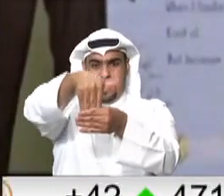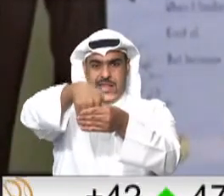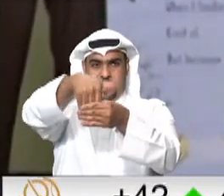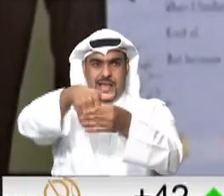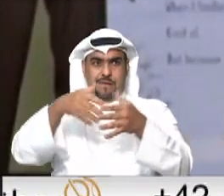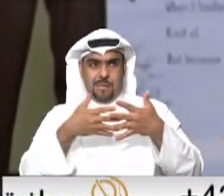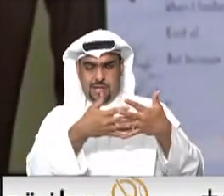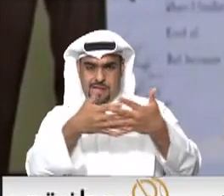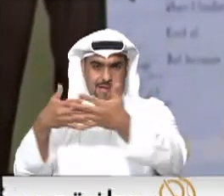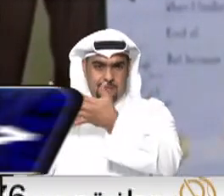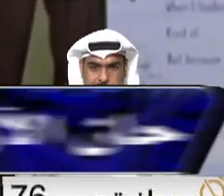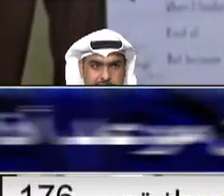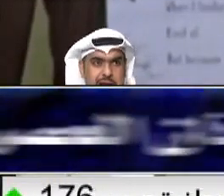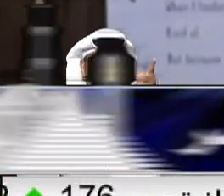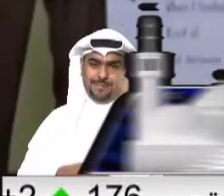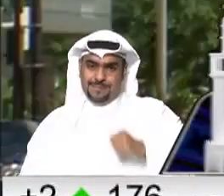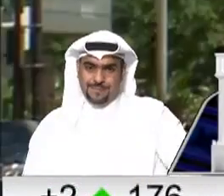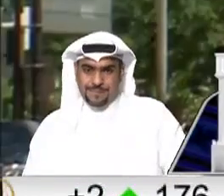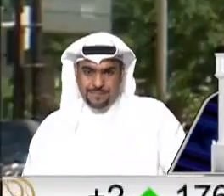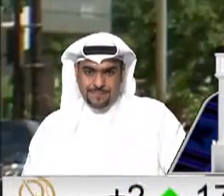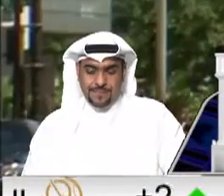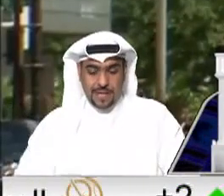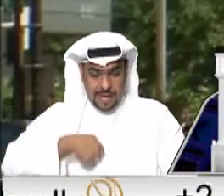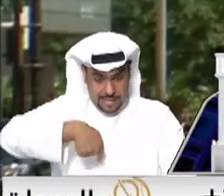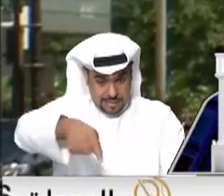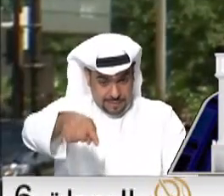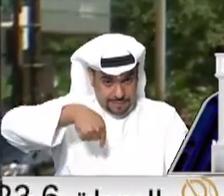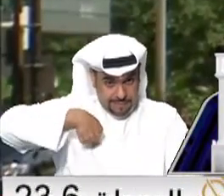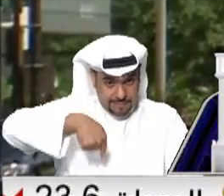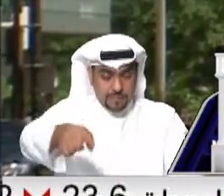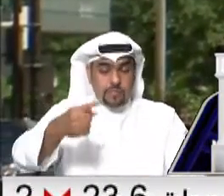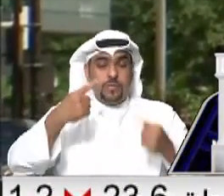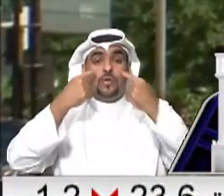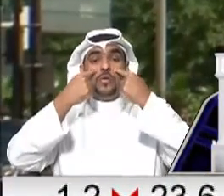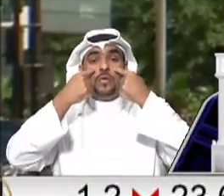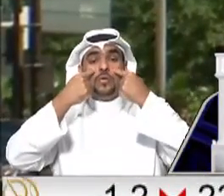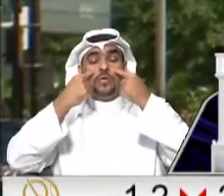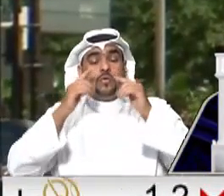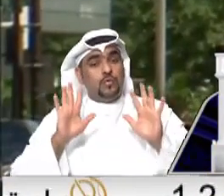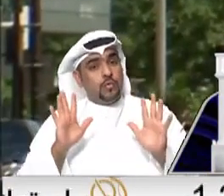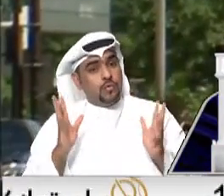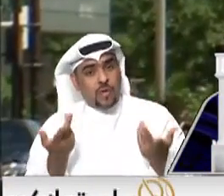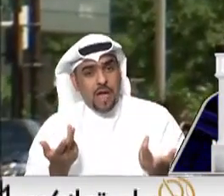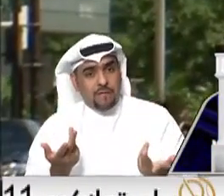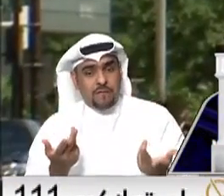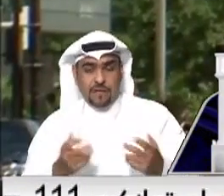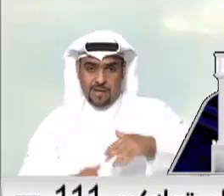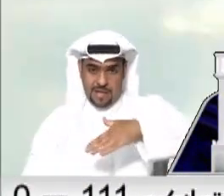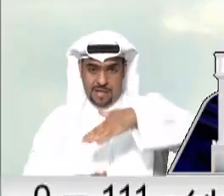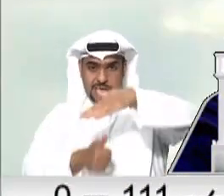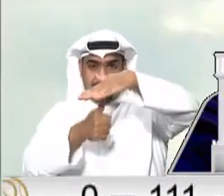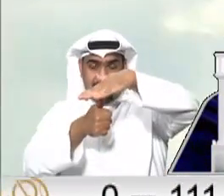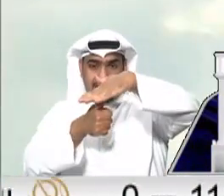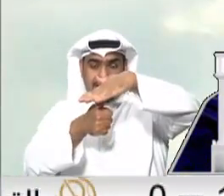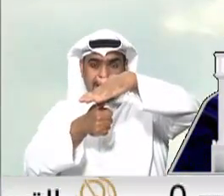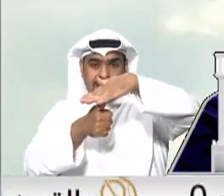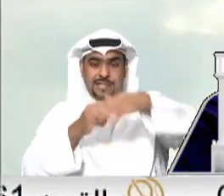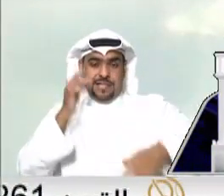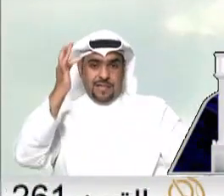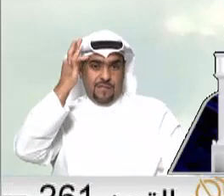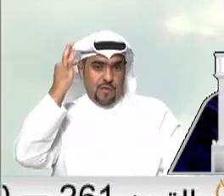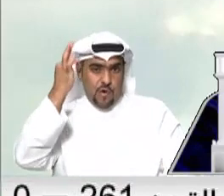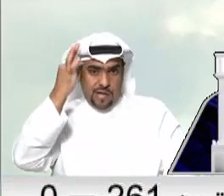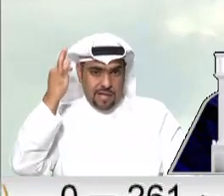امام الناخبين الايام المقبله ستكون كفيله بكشف هويه مرشح الحزب الجمهوري فهل سيكون